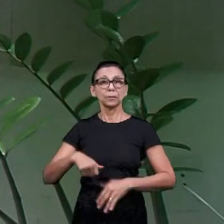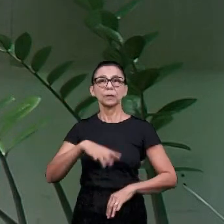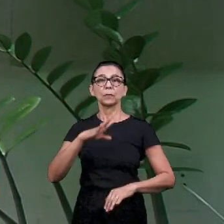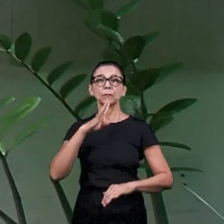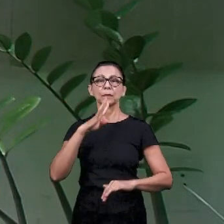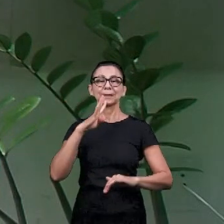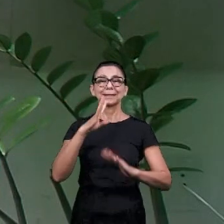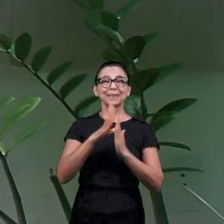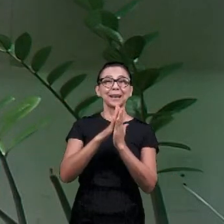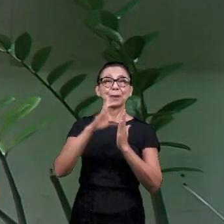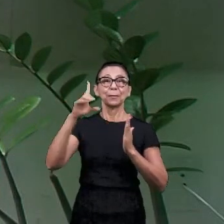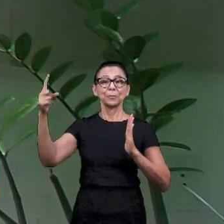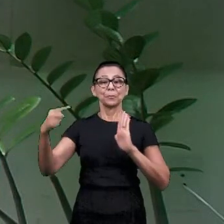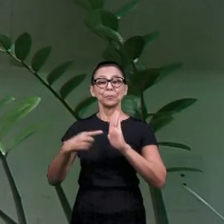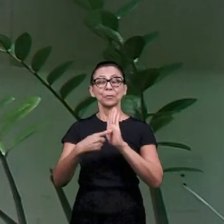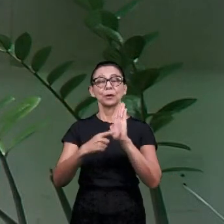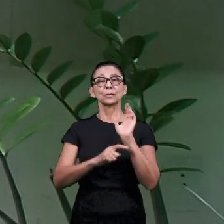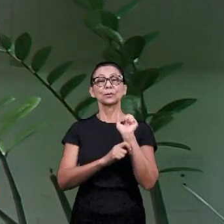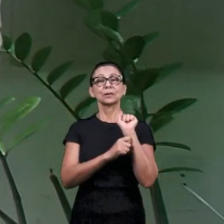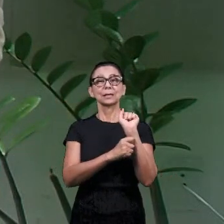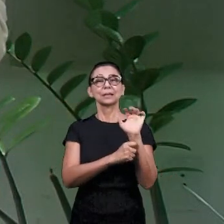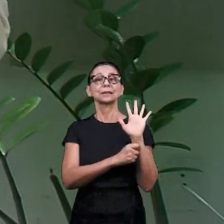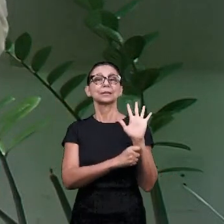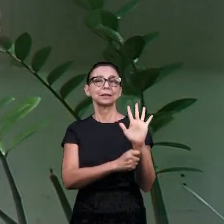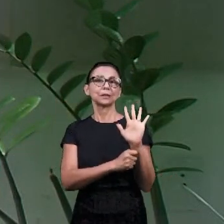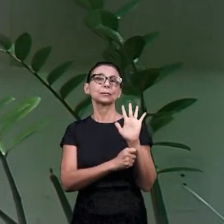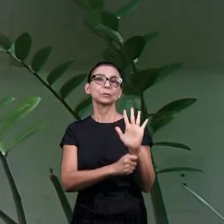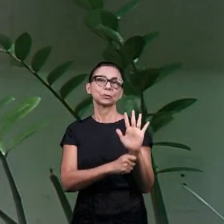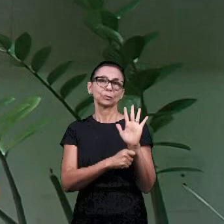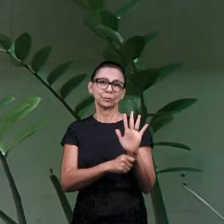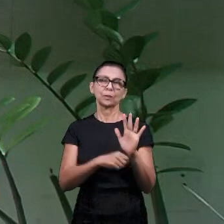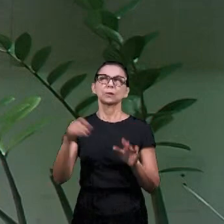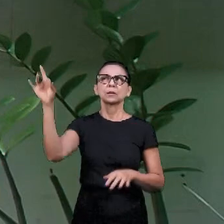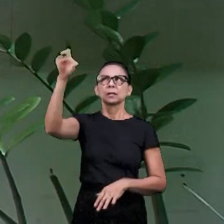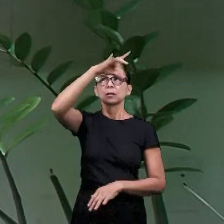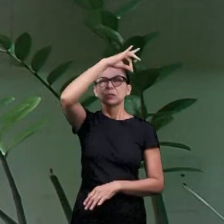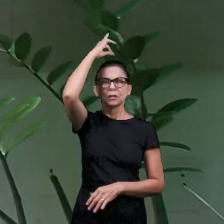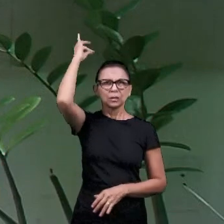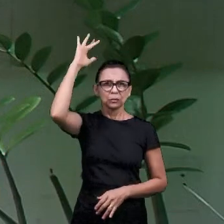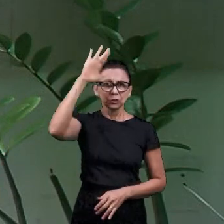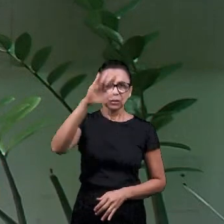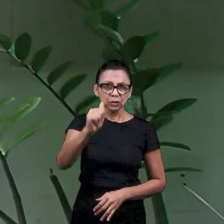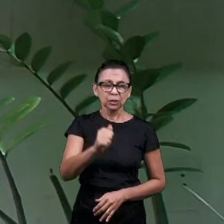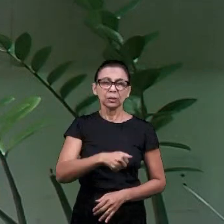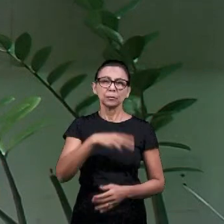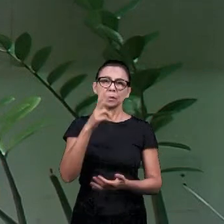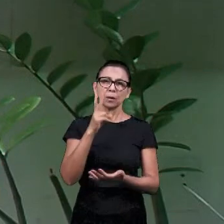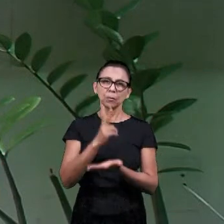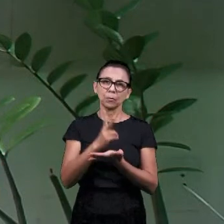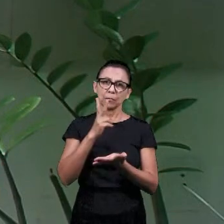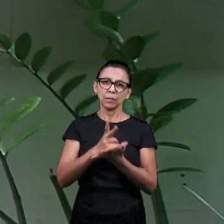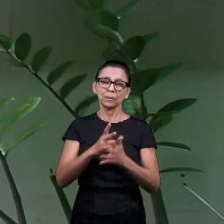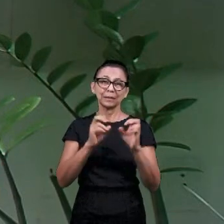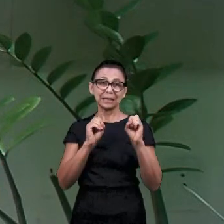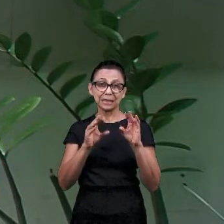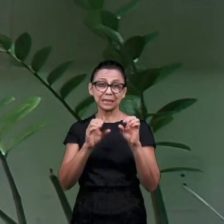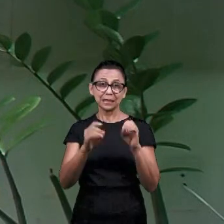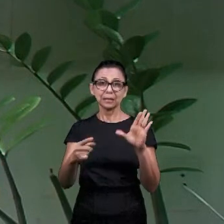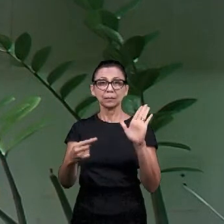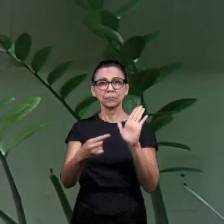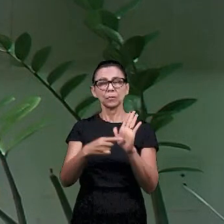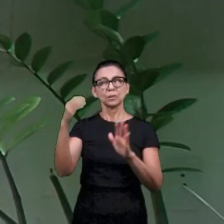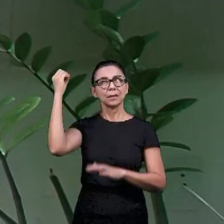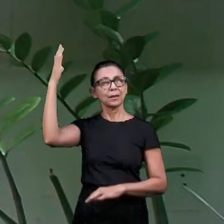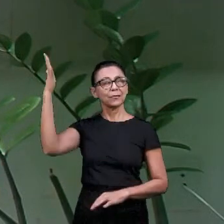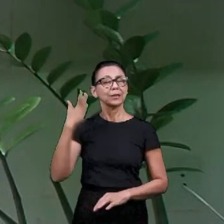qui appelle, c'est le même qui enseigne, c'est le même qui dit où se trouve la révélation. Il n'y a aucune